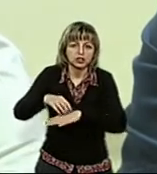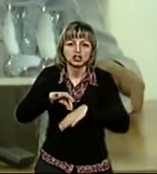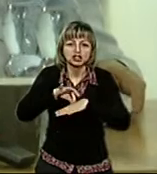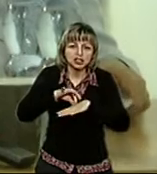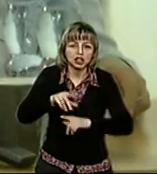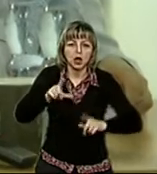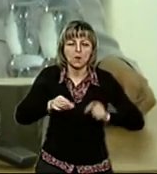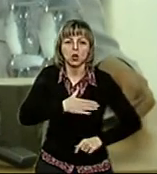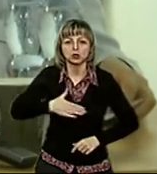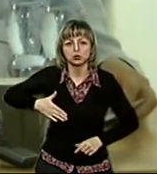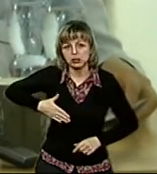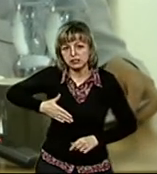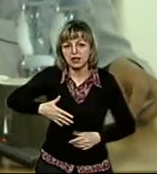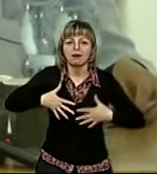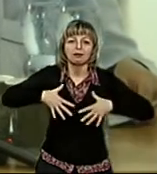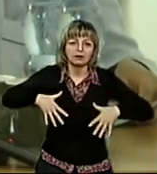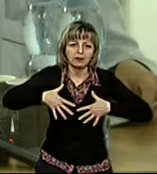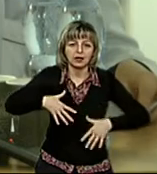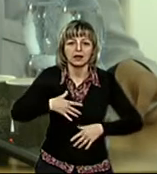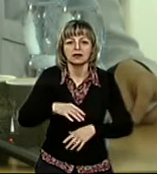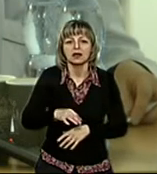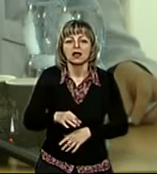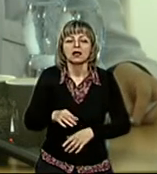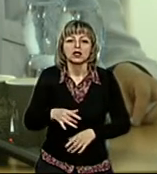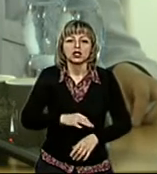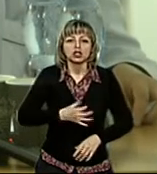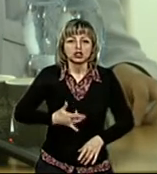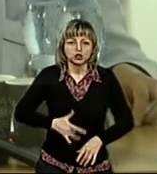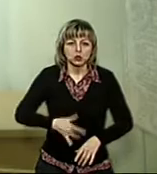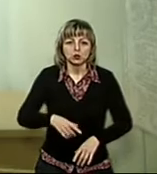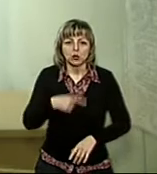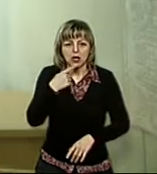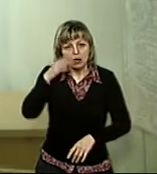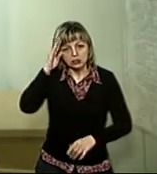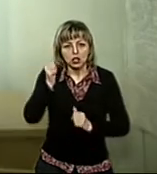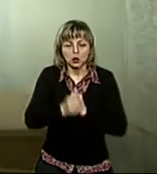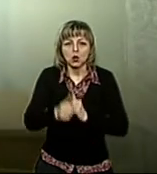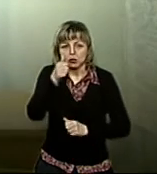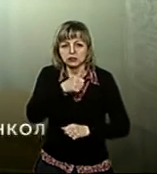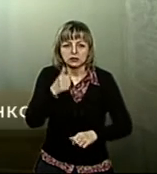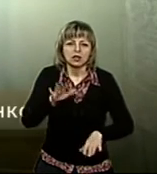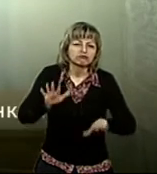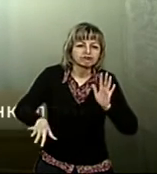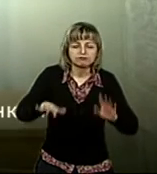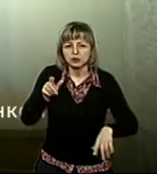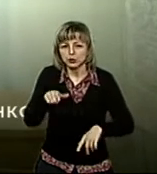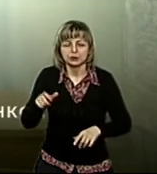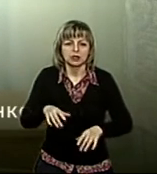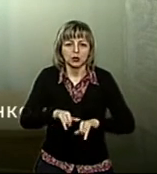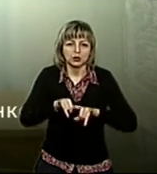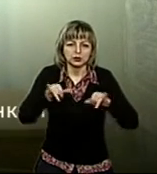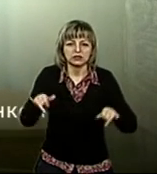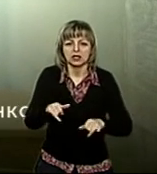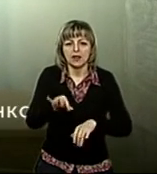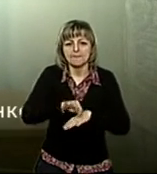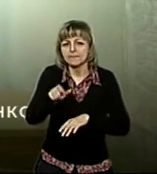шкіри, молочної залози, легень, прямої кишки та шлунку, каже він. Кожен рік занедбаність росте. Тобто пацієнти